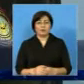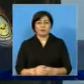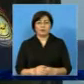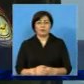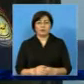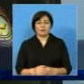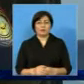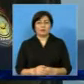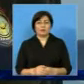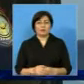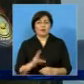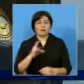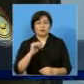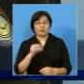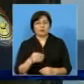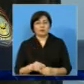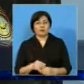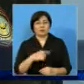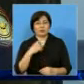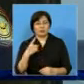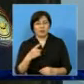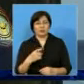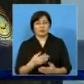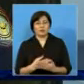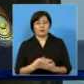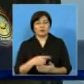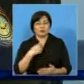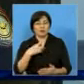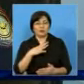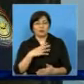не резонансные. Единственное, хотелось бы пример привести,